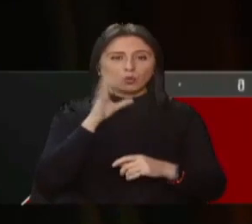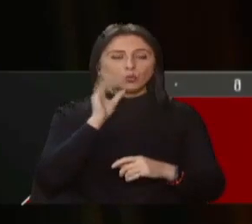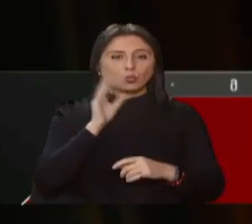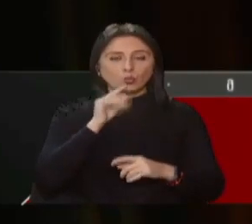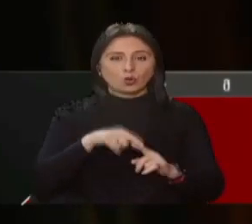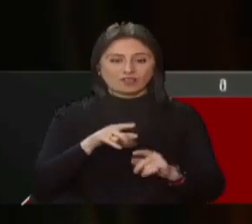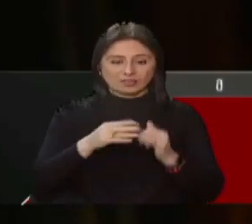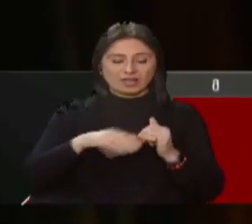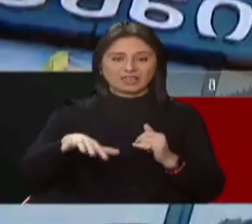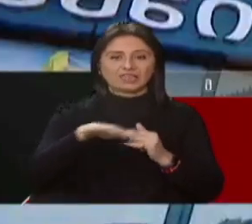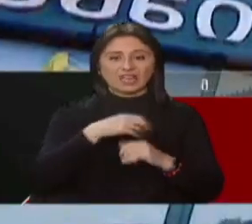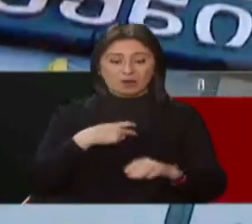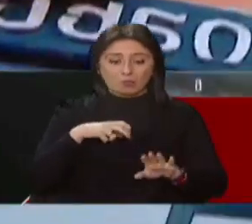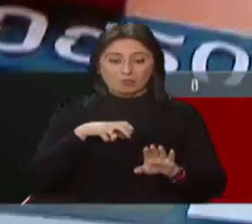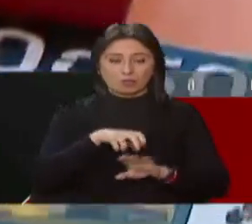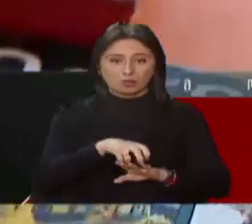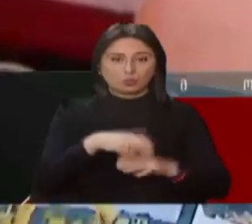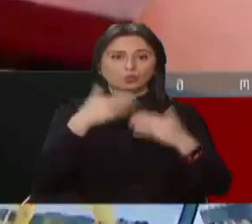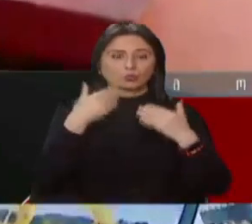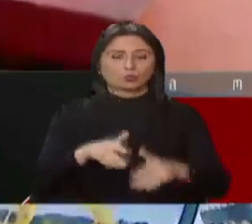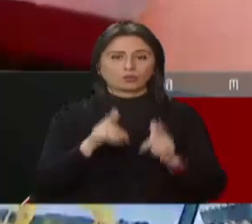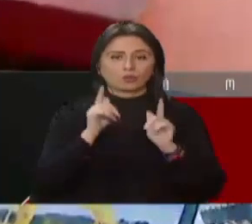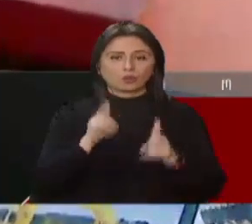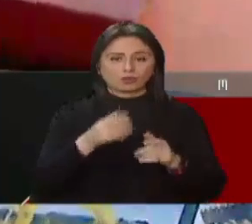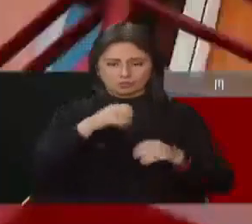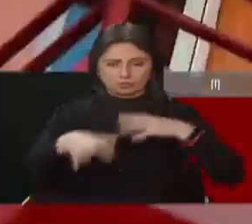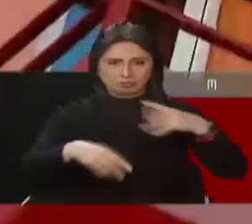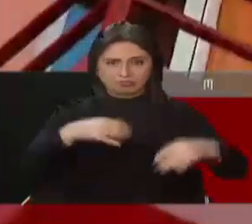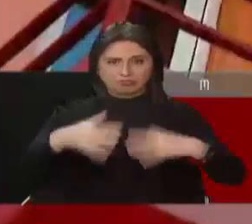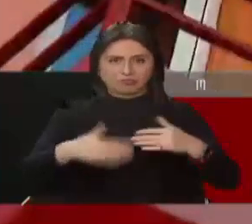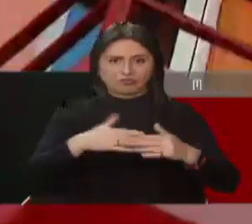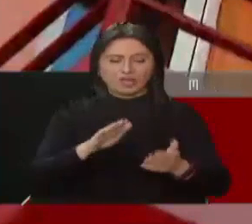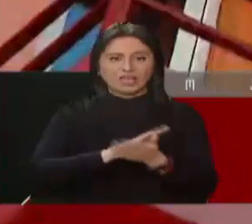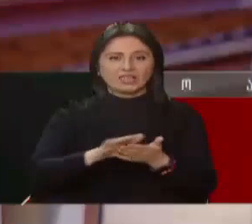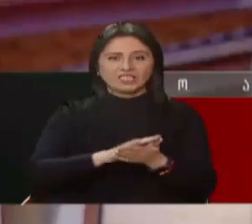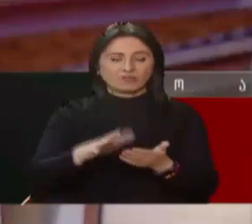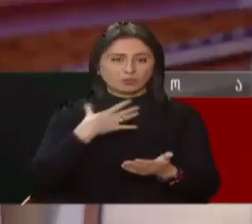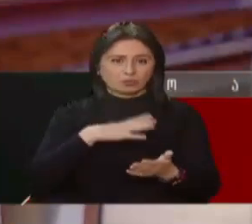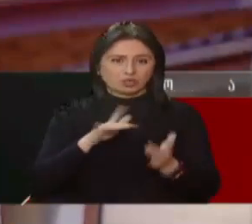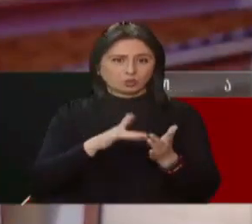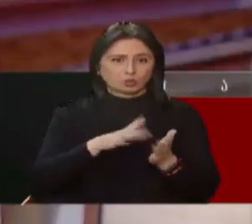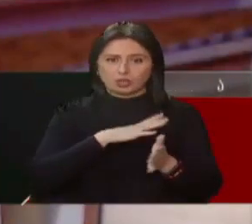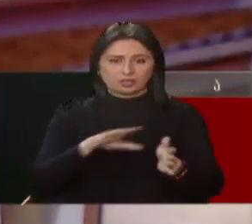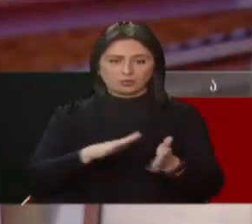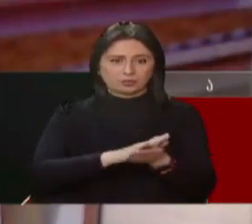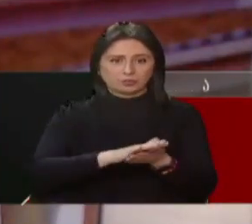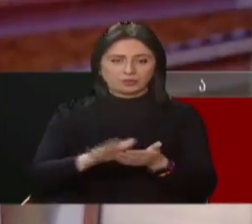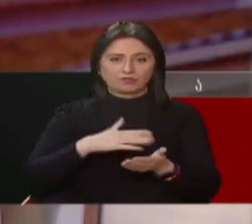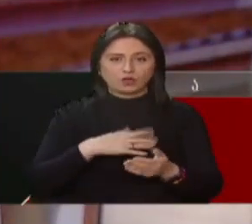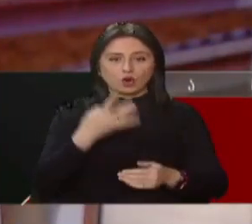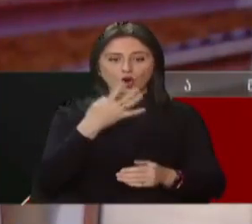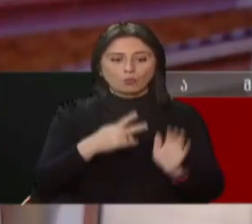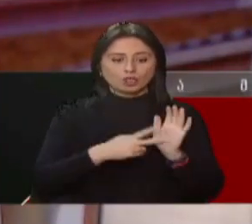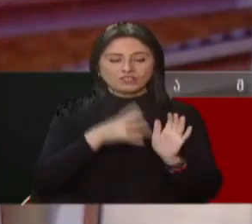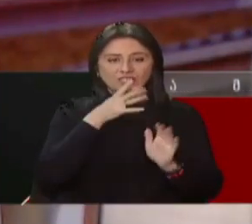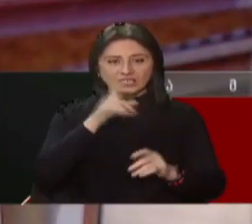როდესაც ამ ტერიტორიაზე მოვიდნენ, უკვე ნამსხვრევები დასუფთავებული იყო. როგორც უკვე ვთქვი, ეს არის